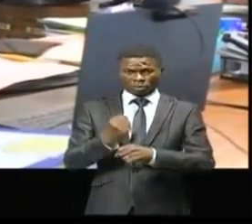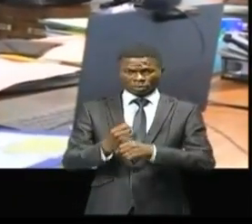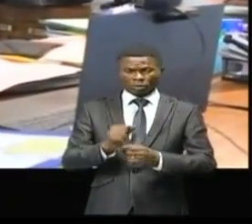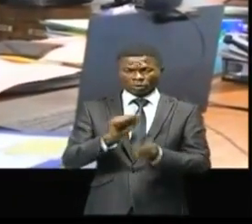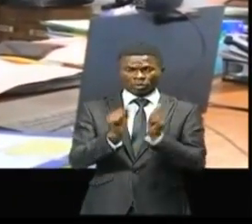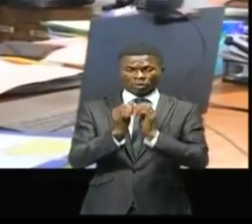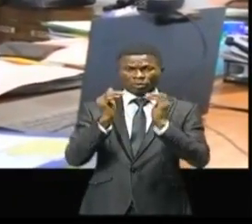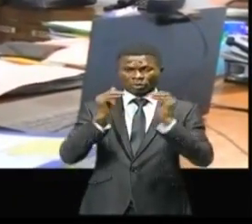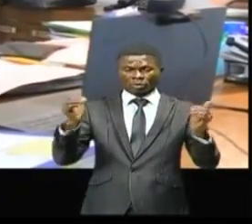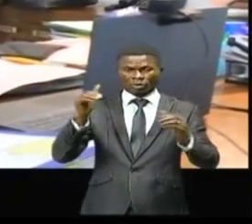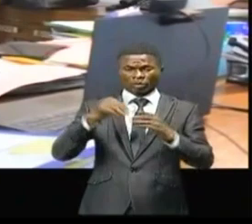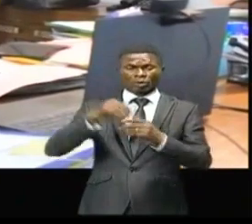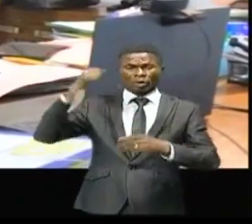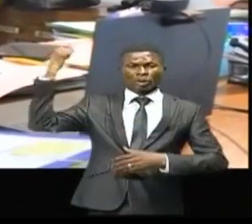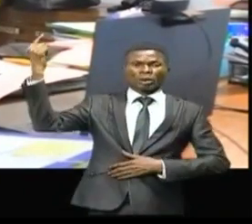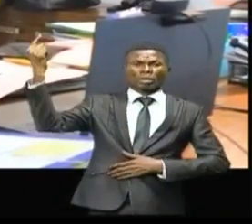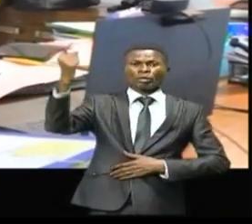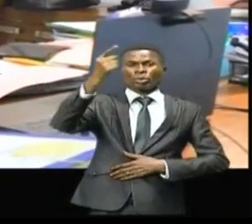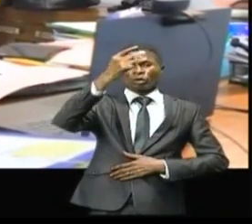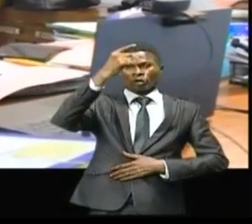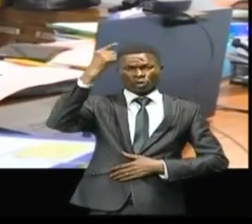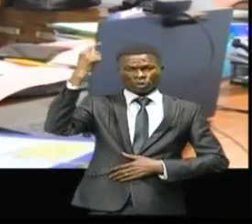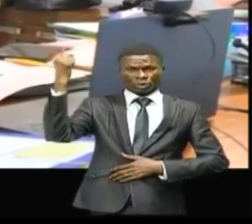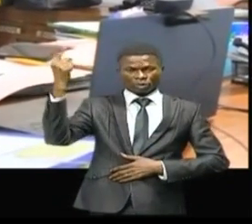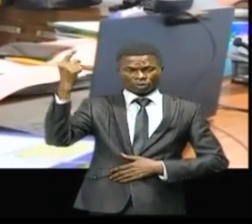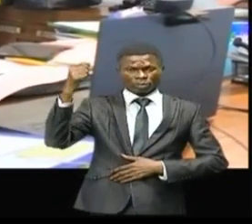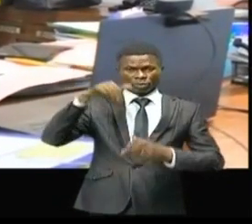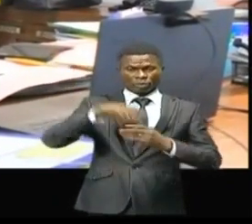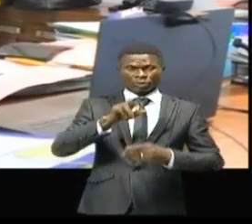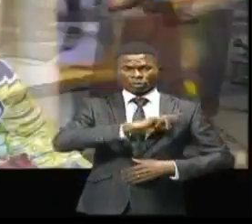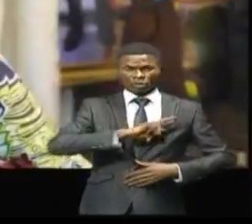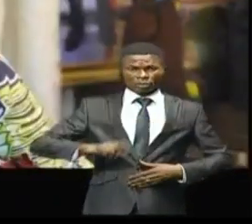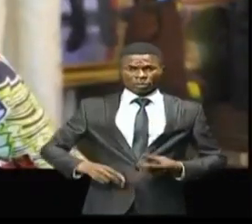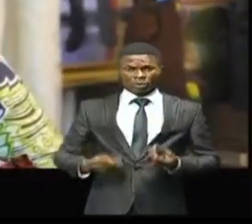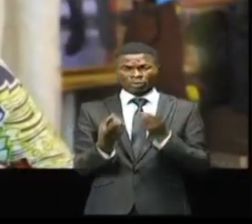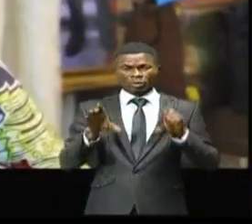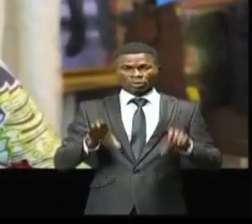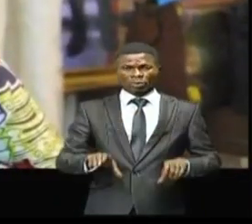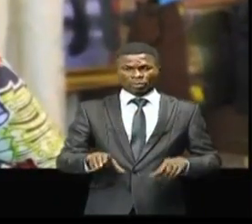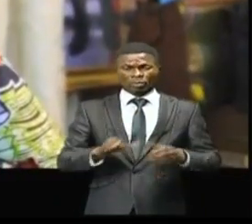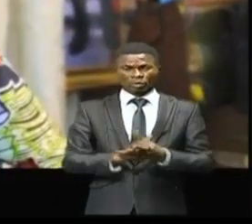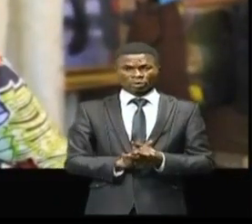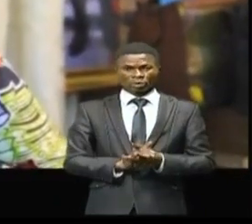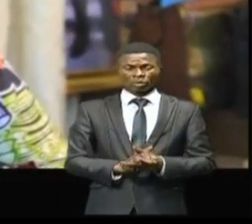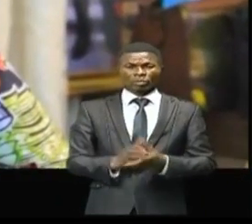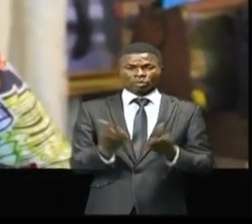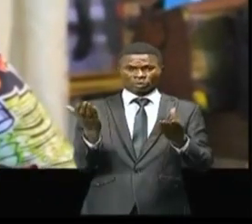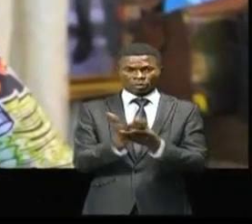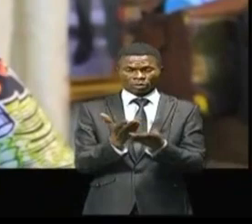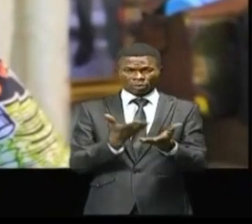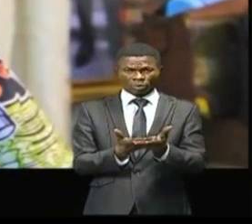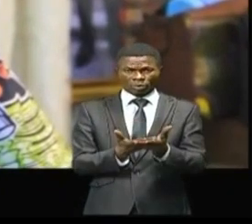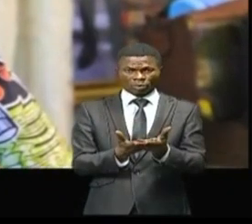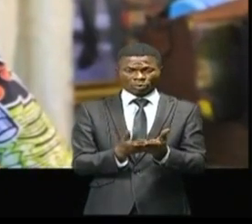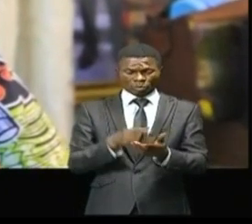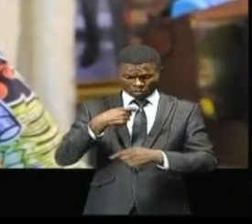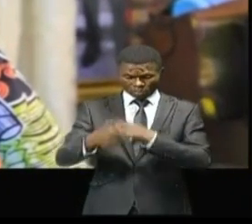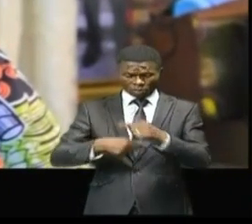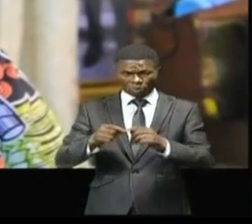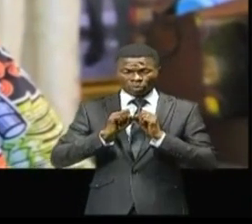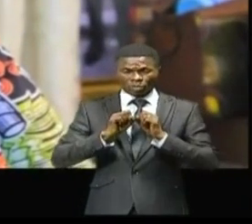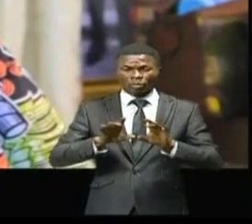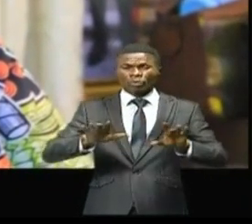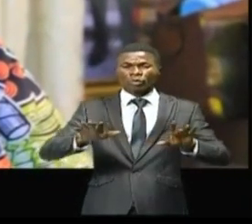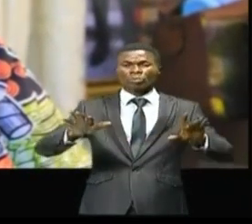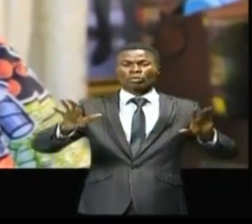processus d'épée à travers le monde en République démocratique du Congo cette résolution a connu un début de vulgarisation